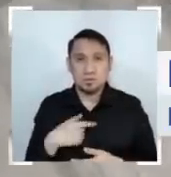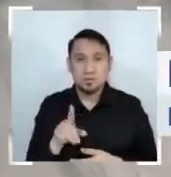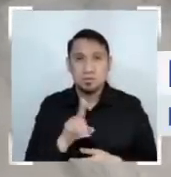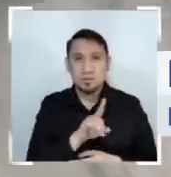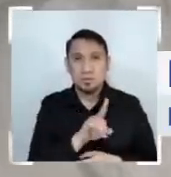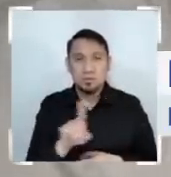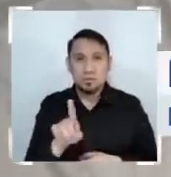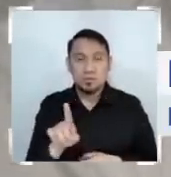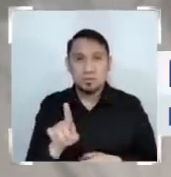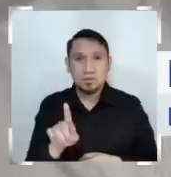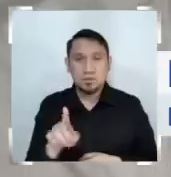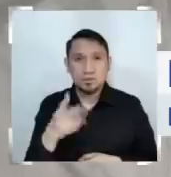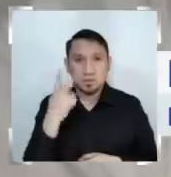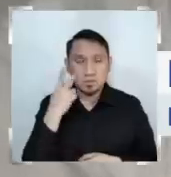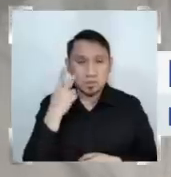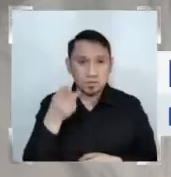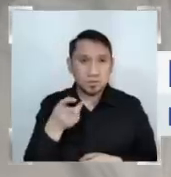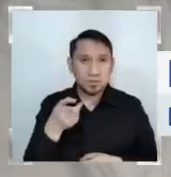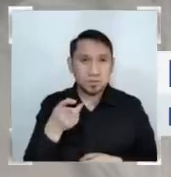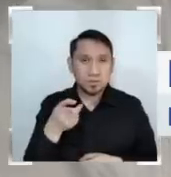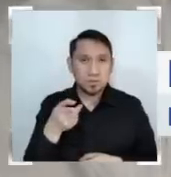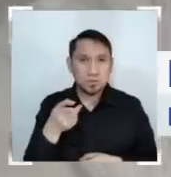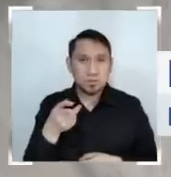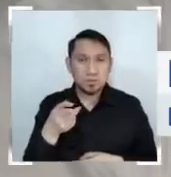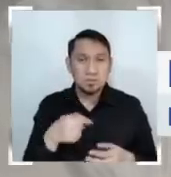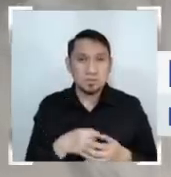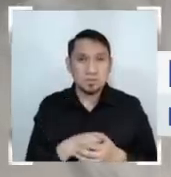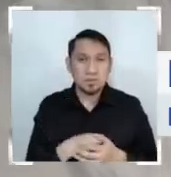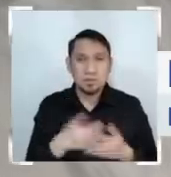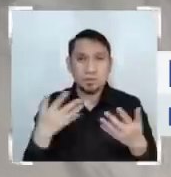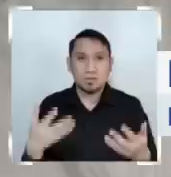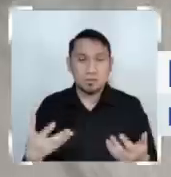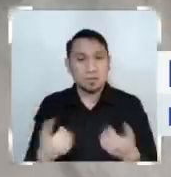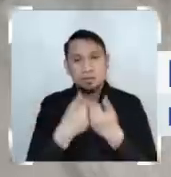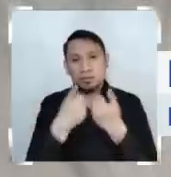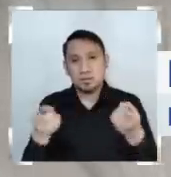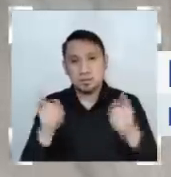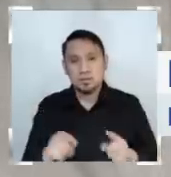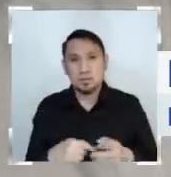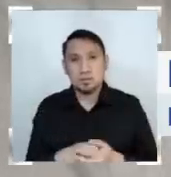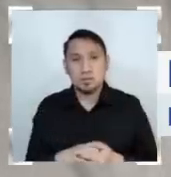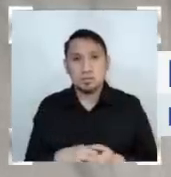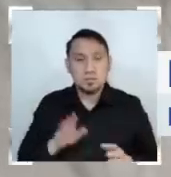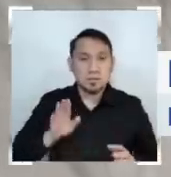Tapos pag ano niya doon sa may barrier, ayun na, doon na po ako. Pag preno ko talaga, inabot na talaga. Kahit anong gawin ko sa preno